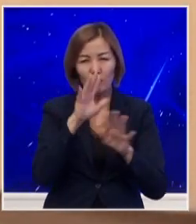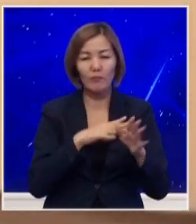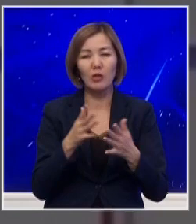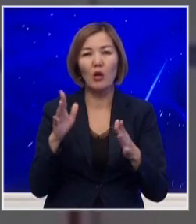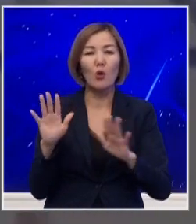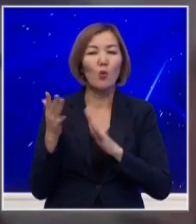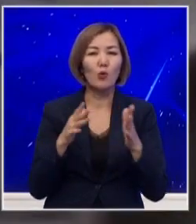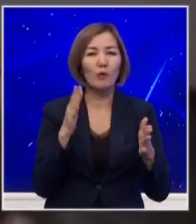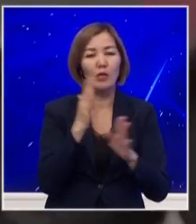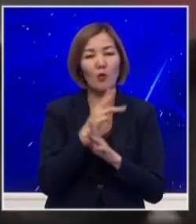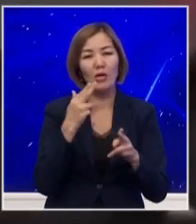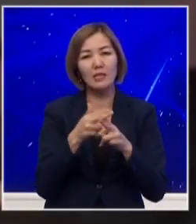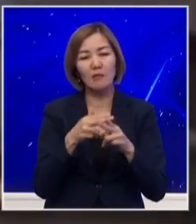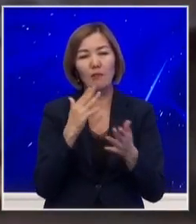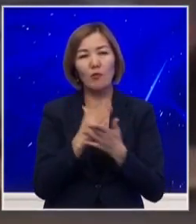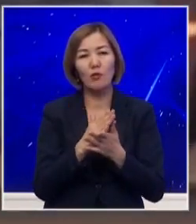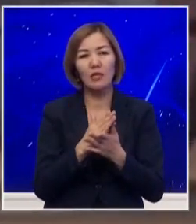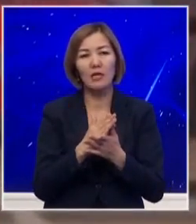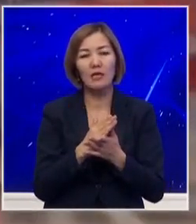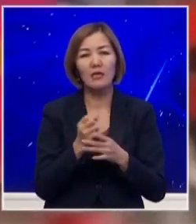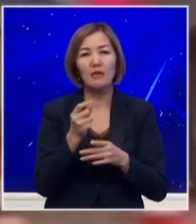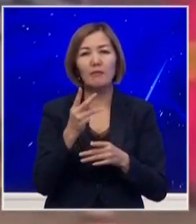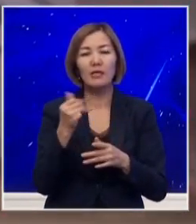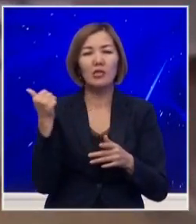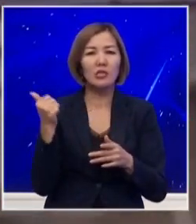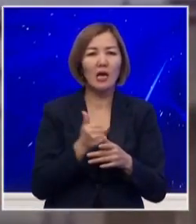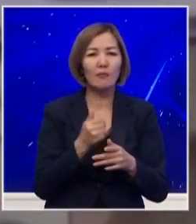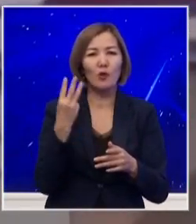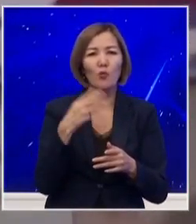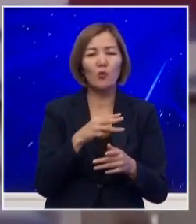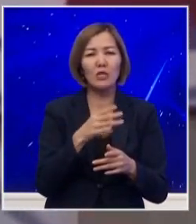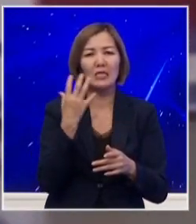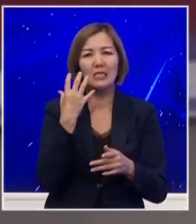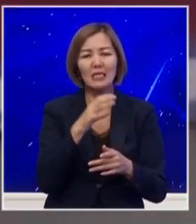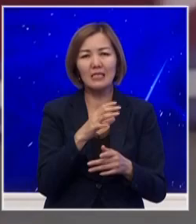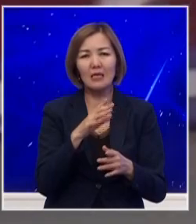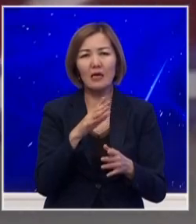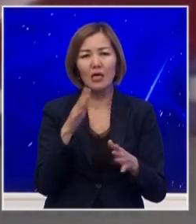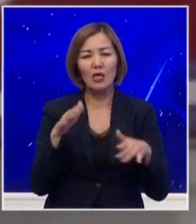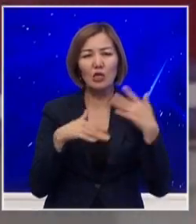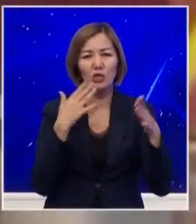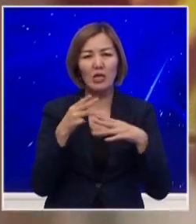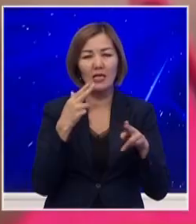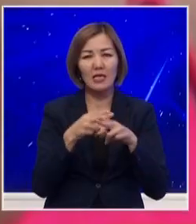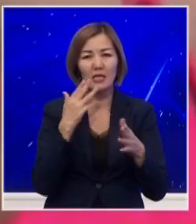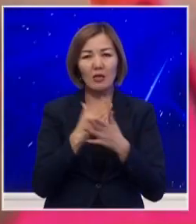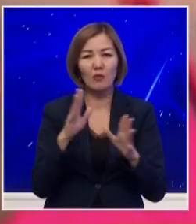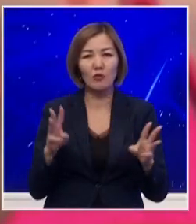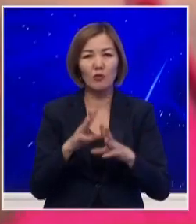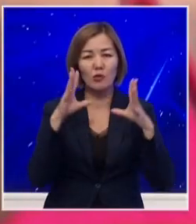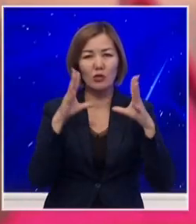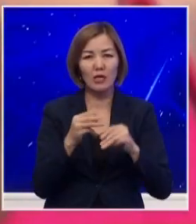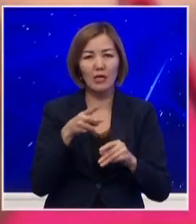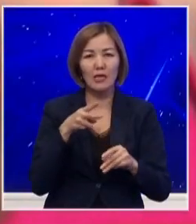болуына орай себеп болды. Себебі өңірде бірнеше апта 30 градус ыстық пен құбылмалы жел болған. Қазір тілсіз жауды